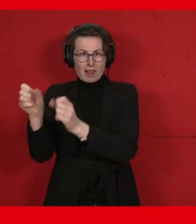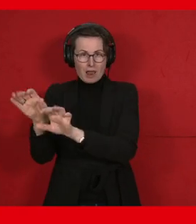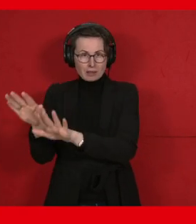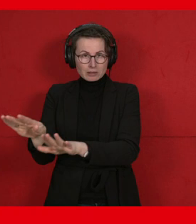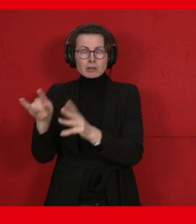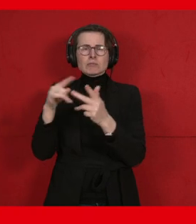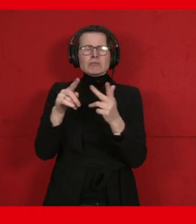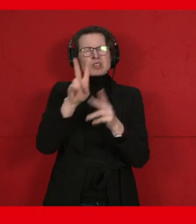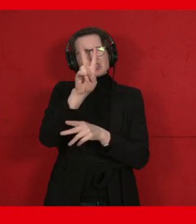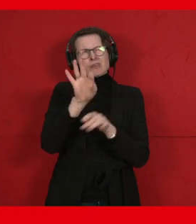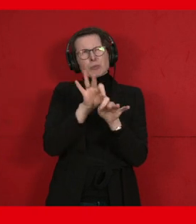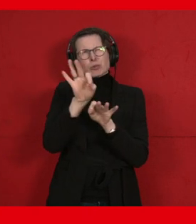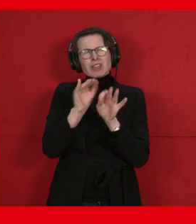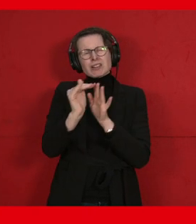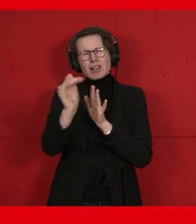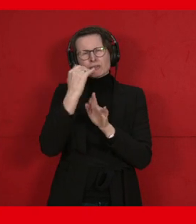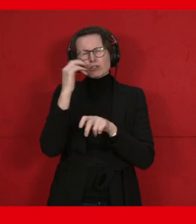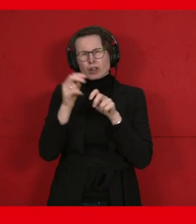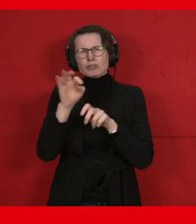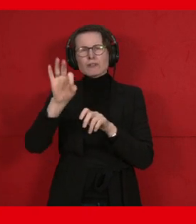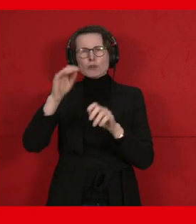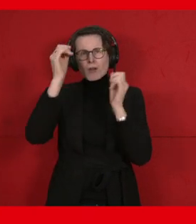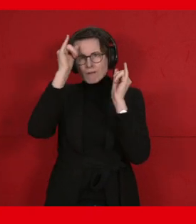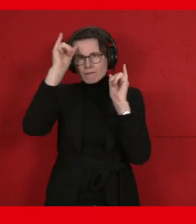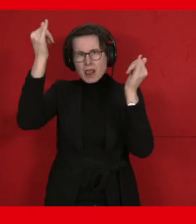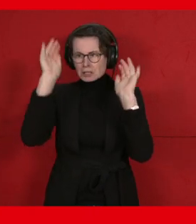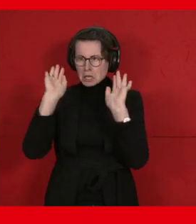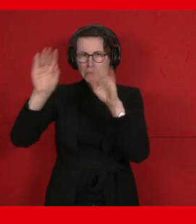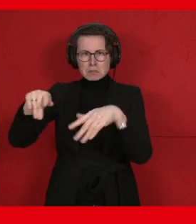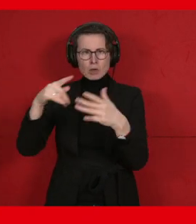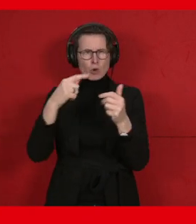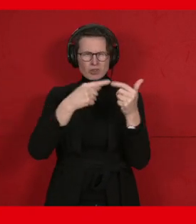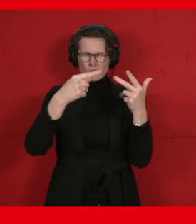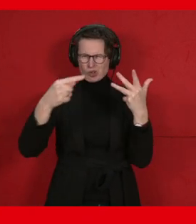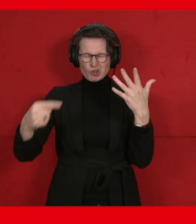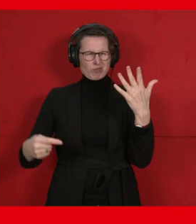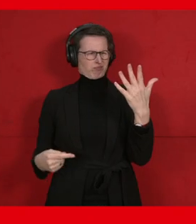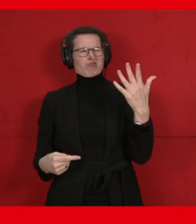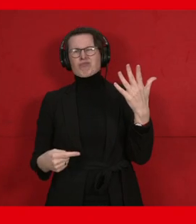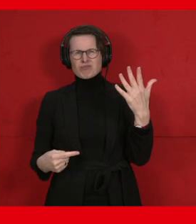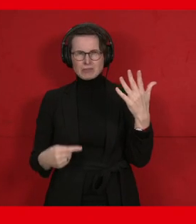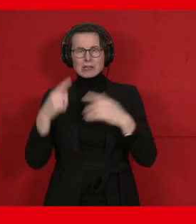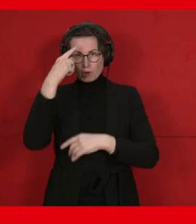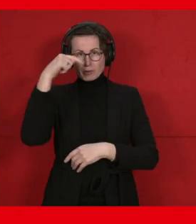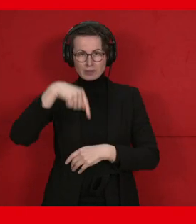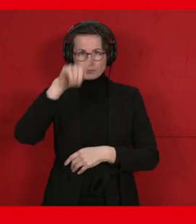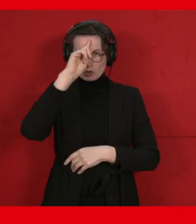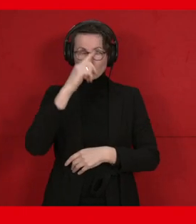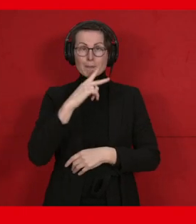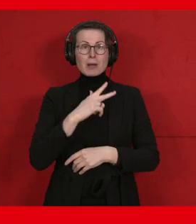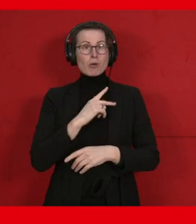wir 2% der Landfläche nutzen, um tatsächlich Wildnis zu schaffen und so weiter und so fort. Ich glaube, wir brauchen in Deutschland tatsächlich